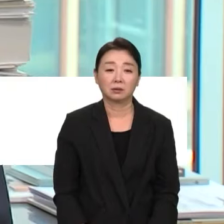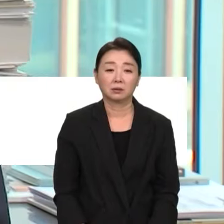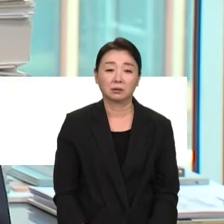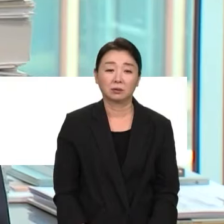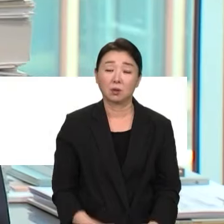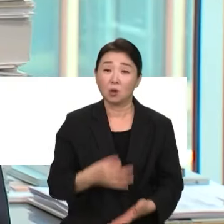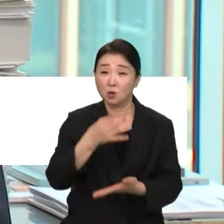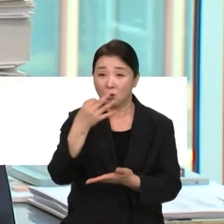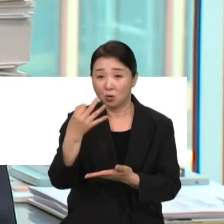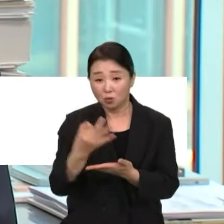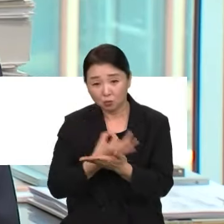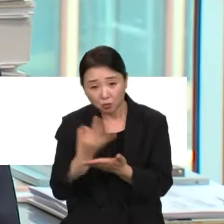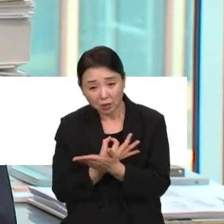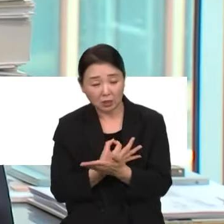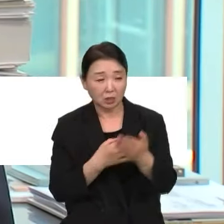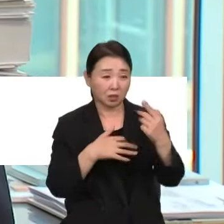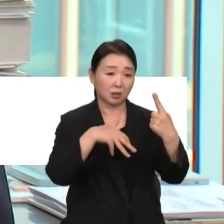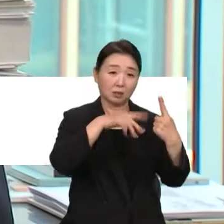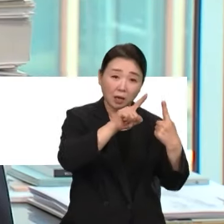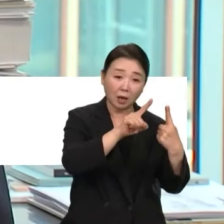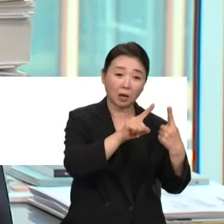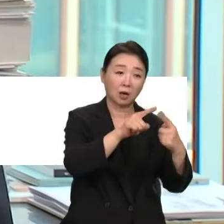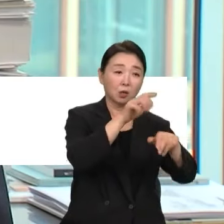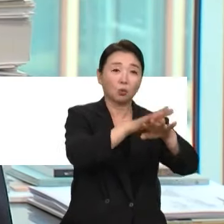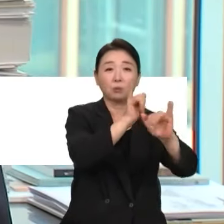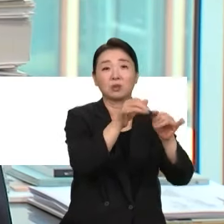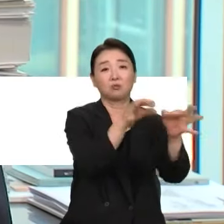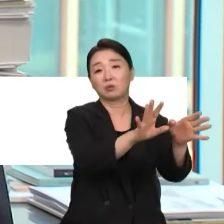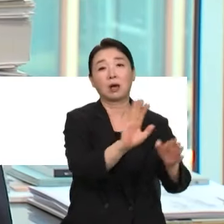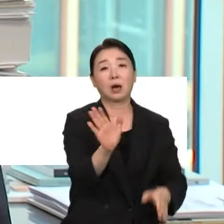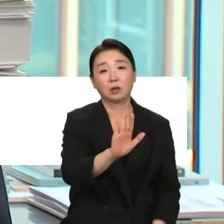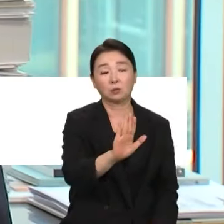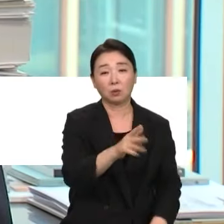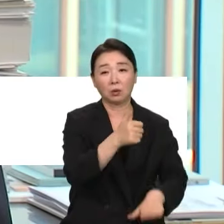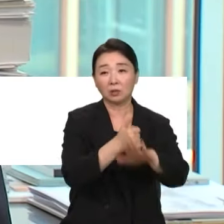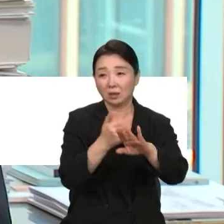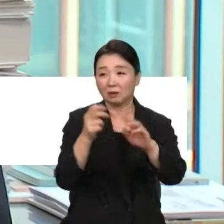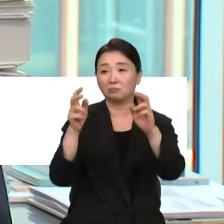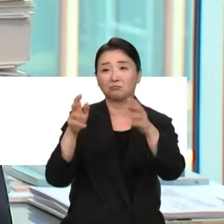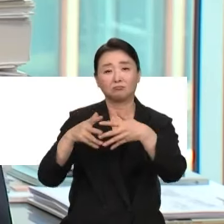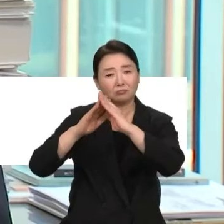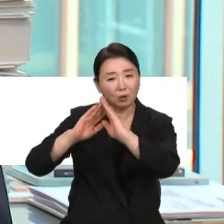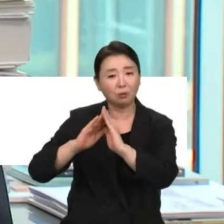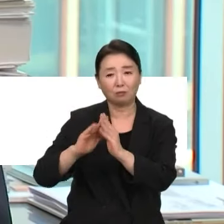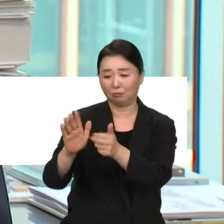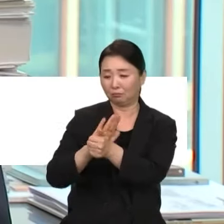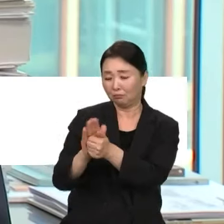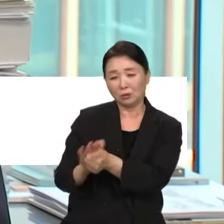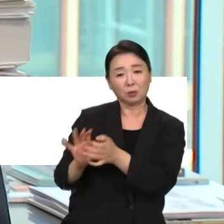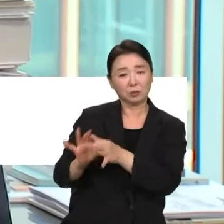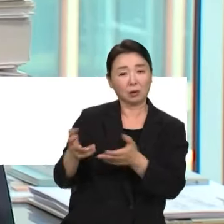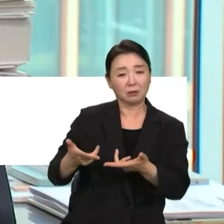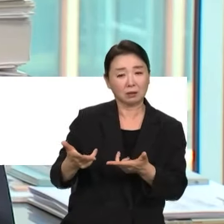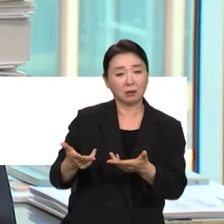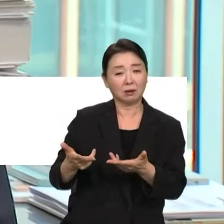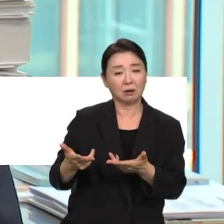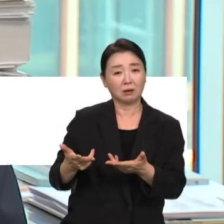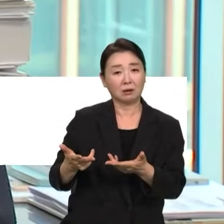산업 쪽으로 재투자되는 것이 아니라 다른 쪽으로 건설업이나 서비스업 쪽으로 또는